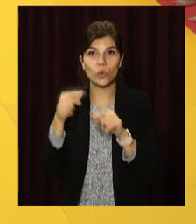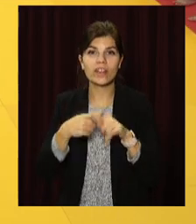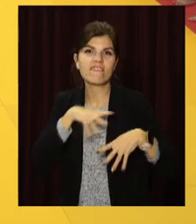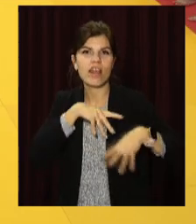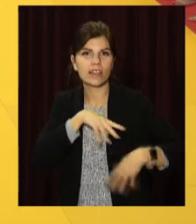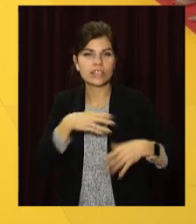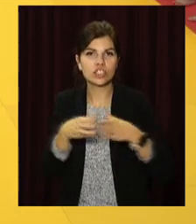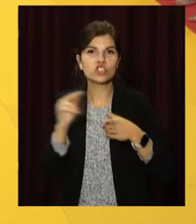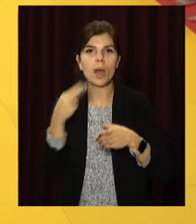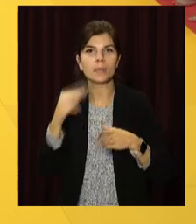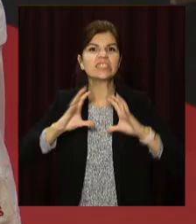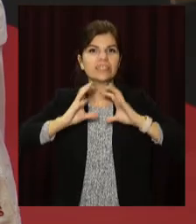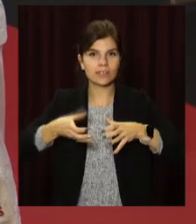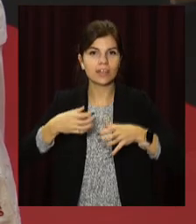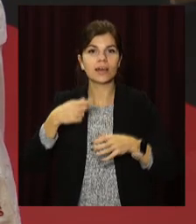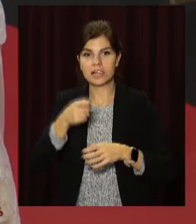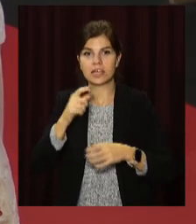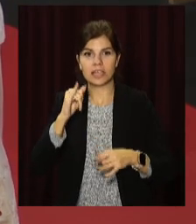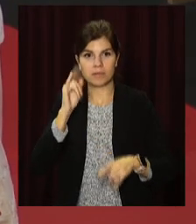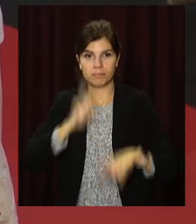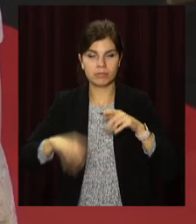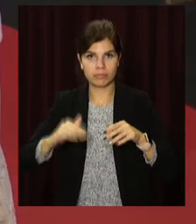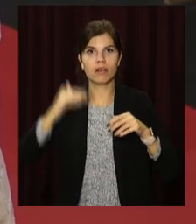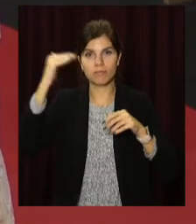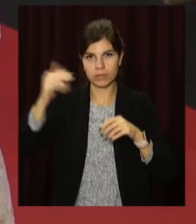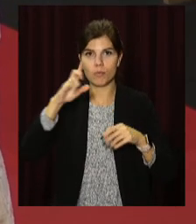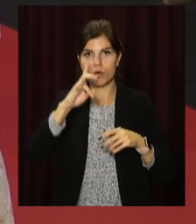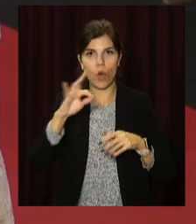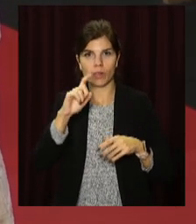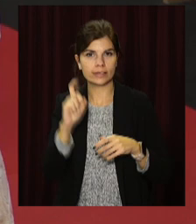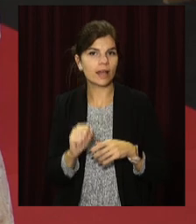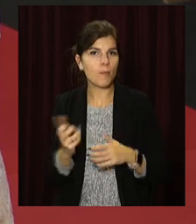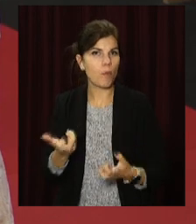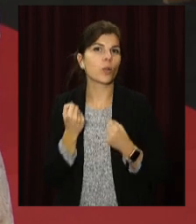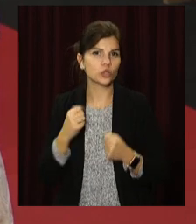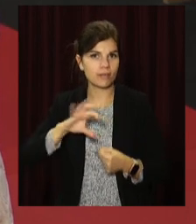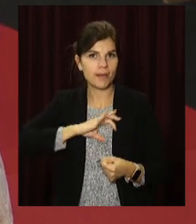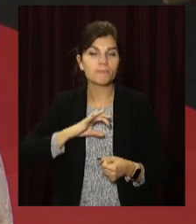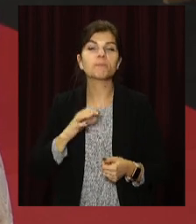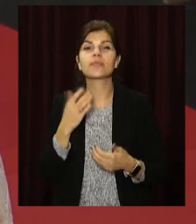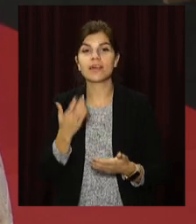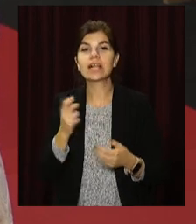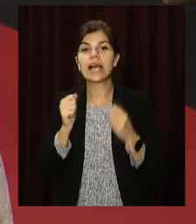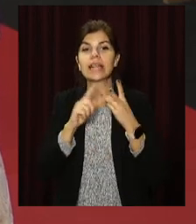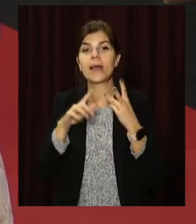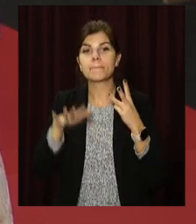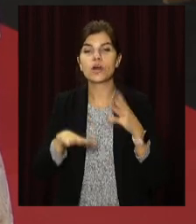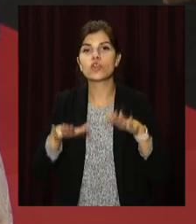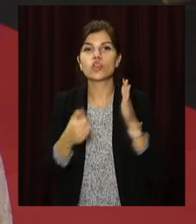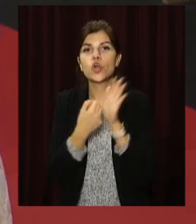ветеранський чемпіонат світу і моментально піднявся на бронзову сходинку п'єдесталу. У поєдинку за третє місце у вазі